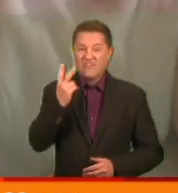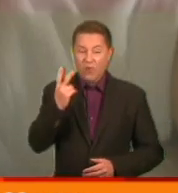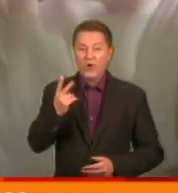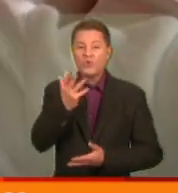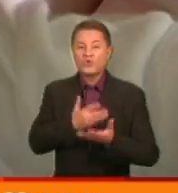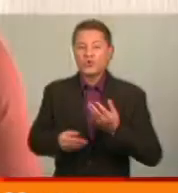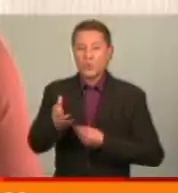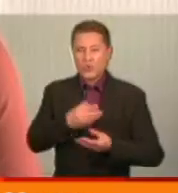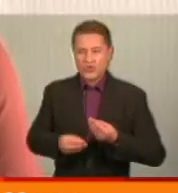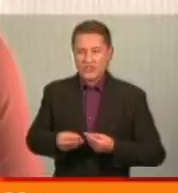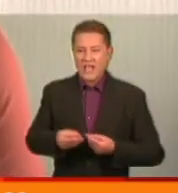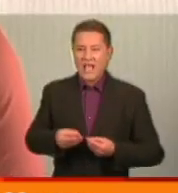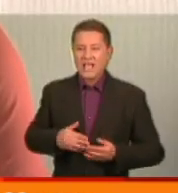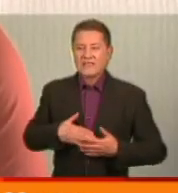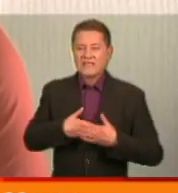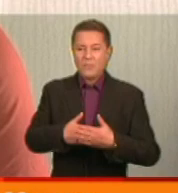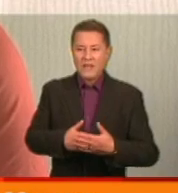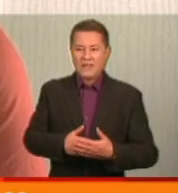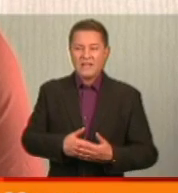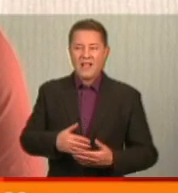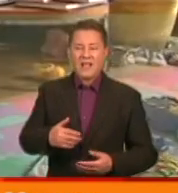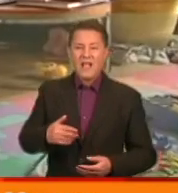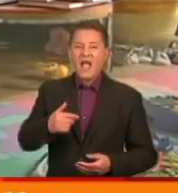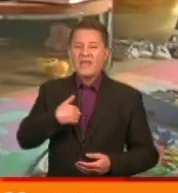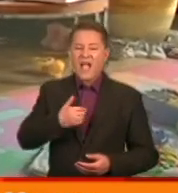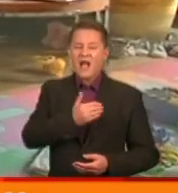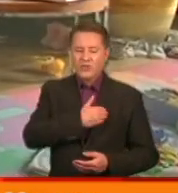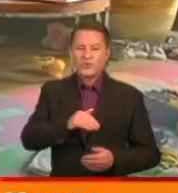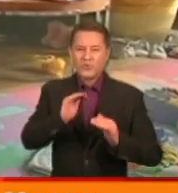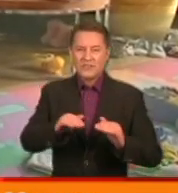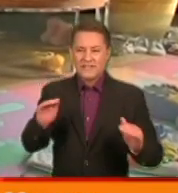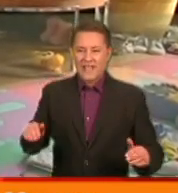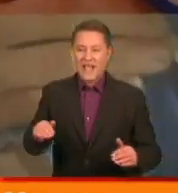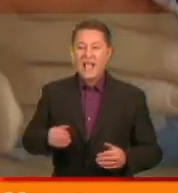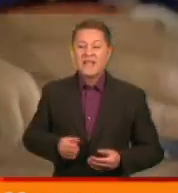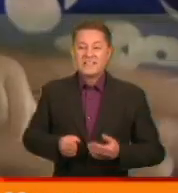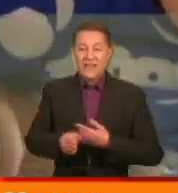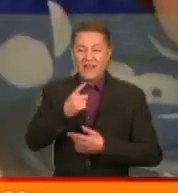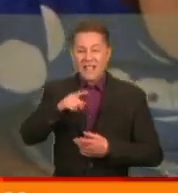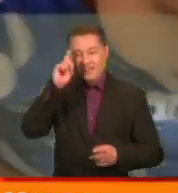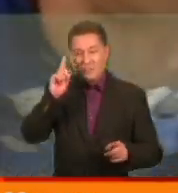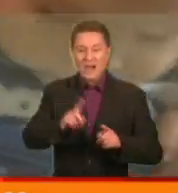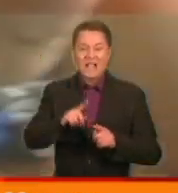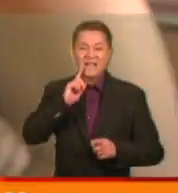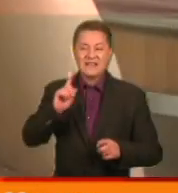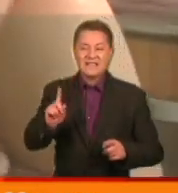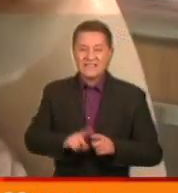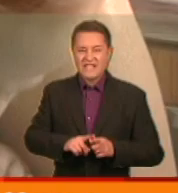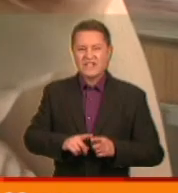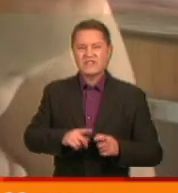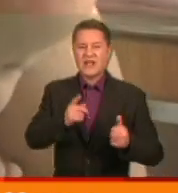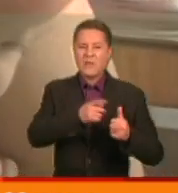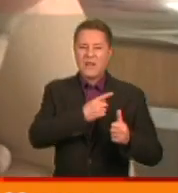був «хочу дітей». От я ще, мабуть, Жори не наігралась до кінця. І в покійного Жори з'являються братик і сестричка із поважними